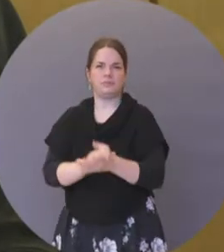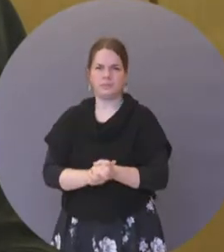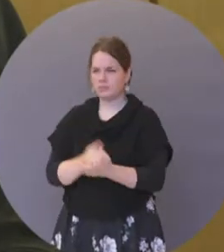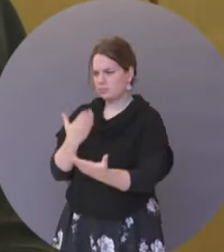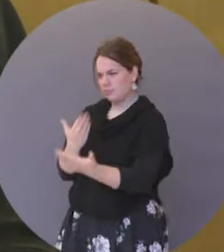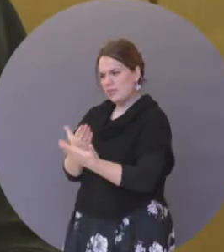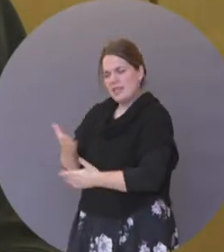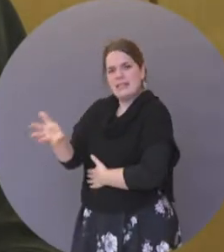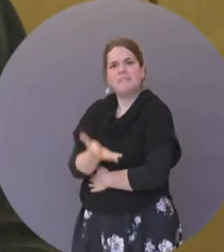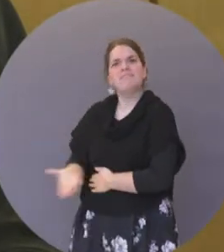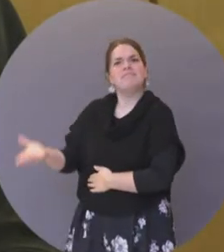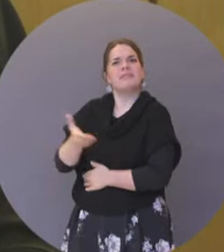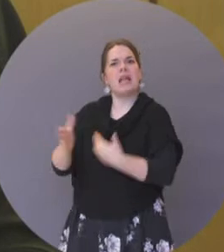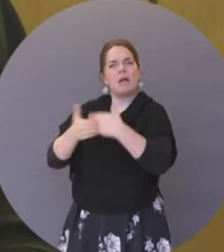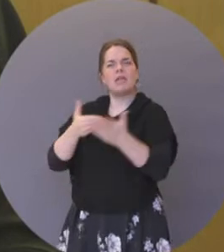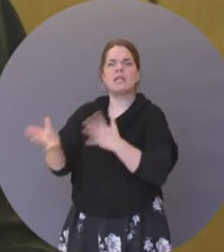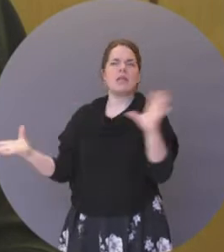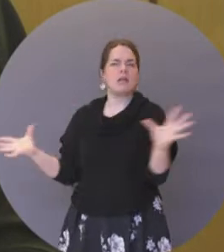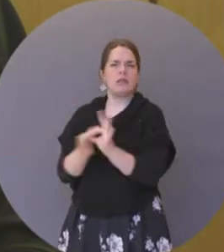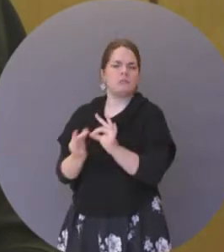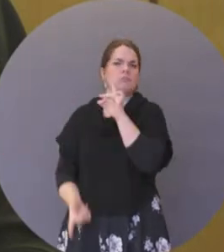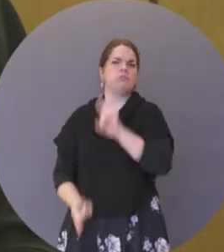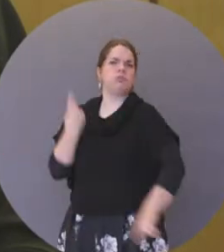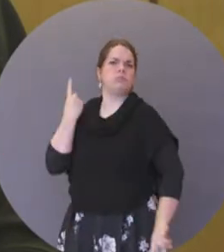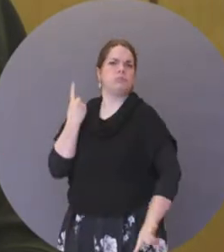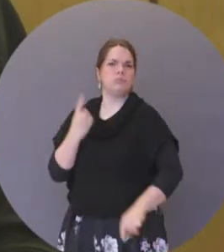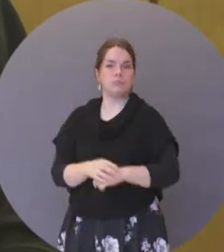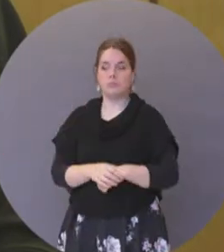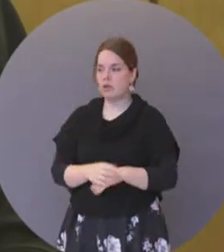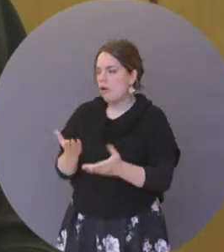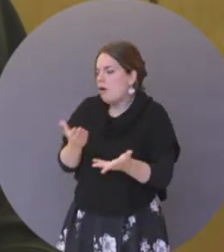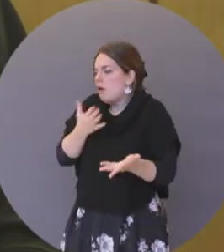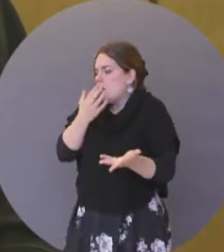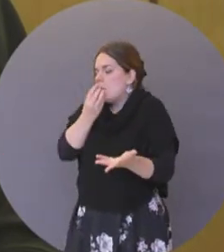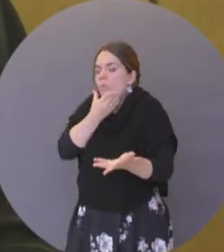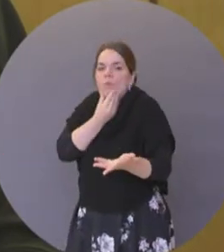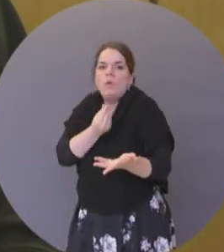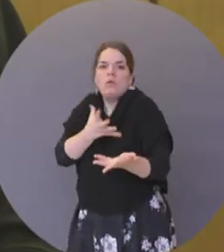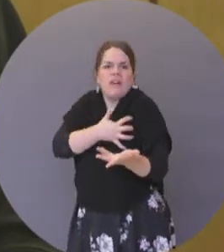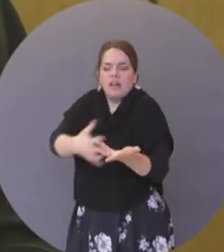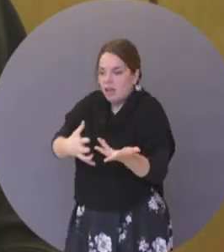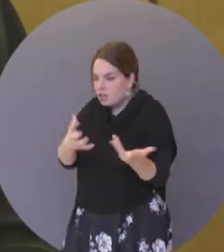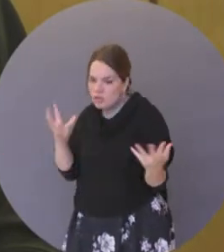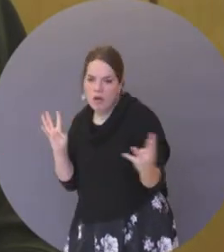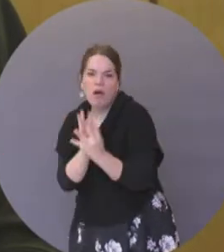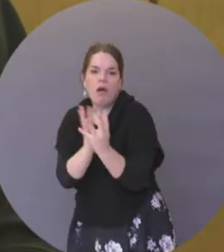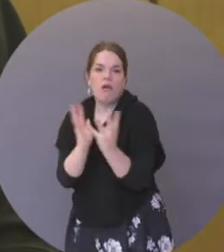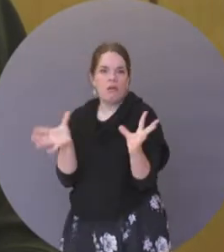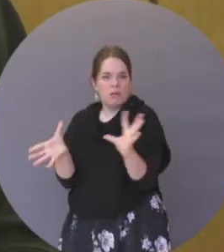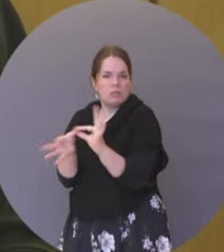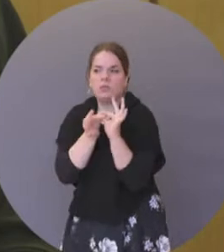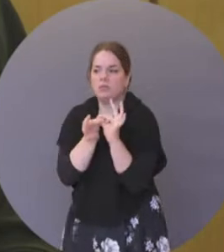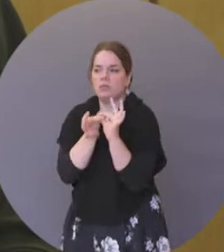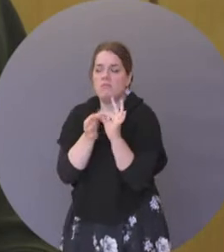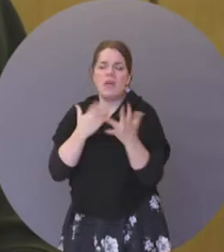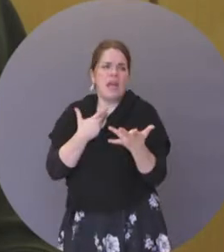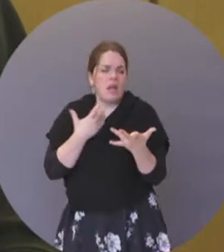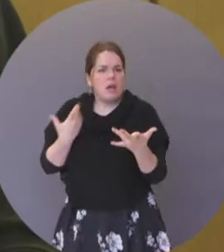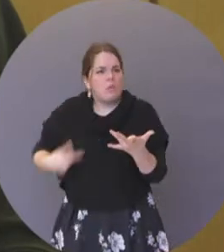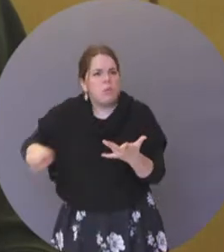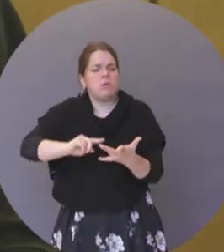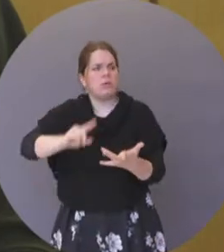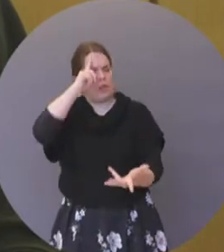du lien est essentiel il est beau et riche en relation humaine mais demeure pénible physiquement et